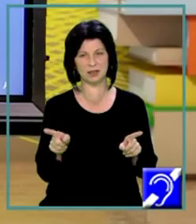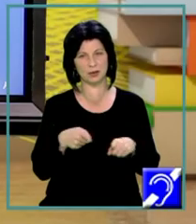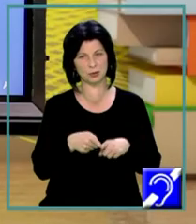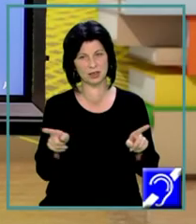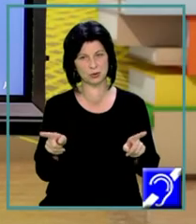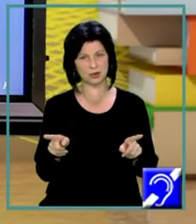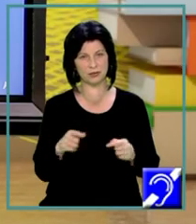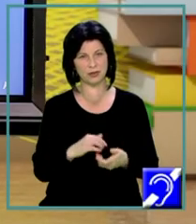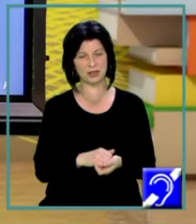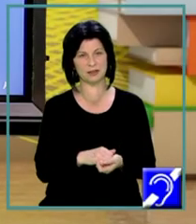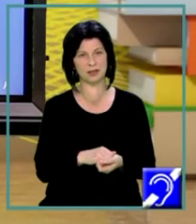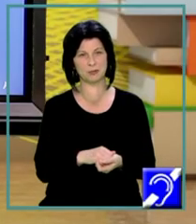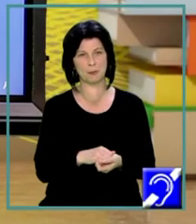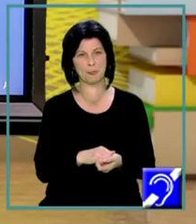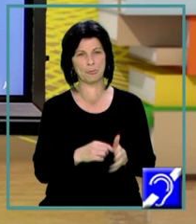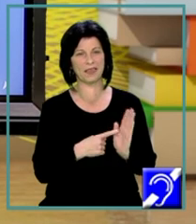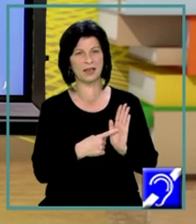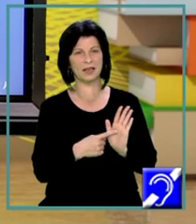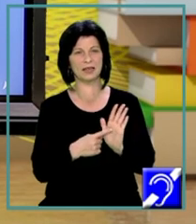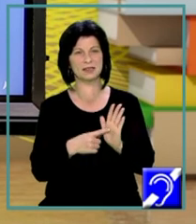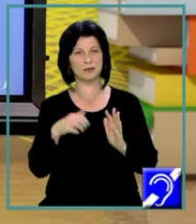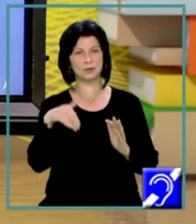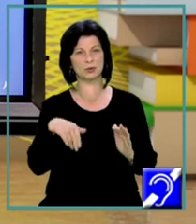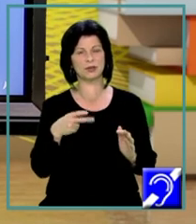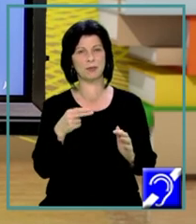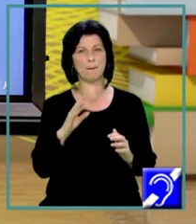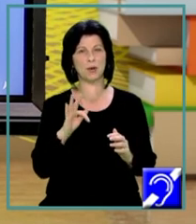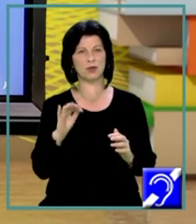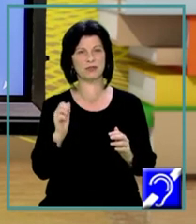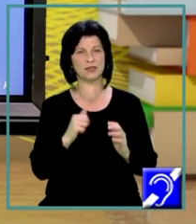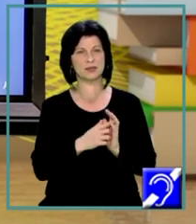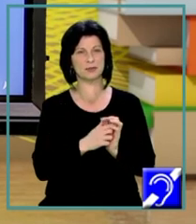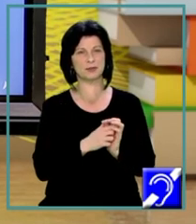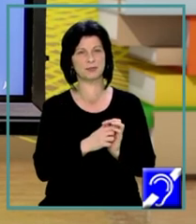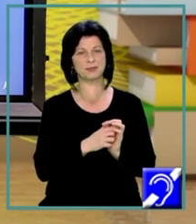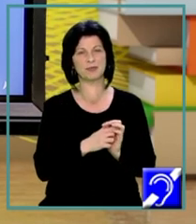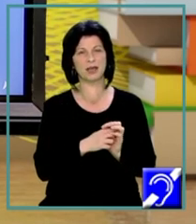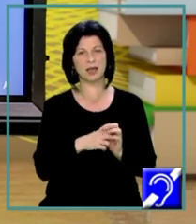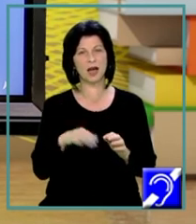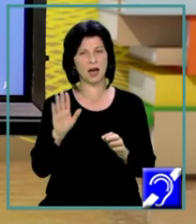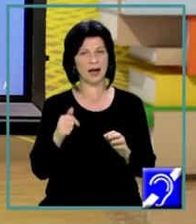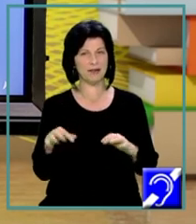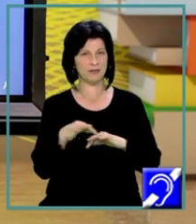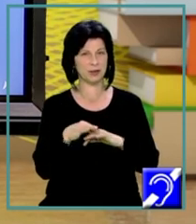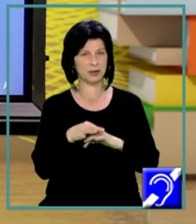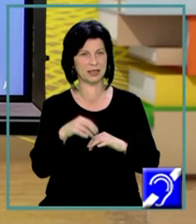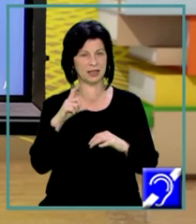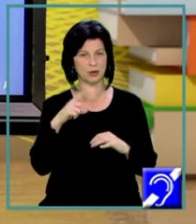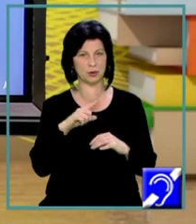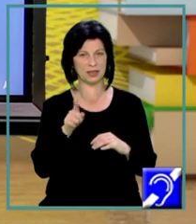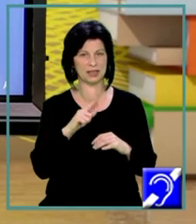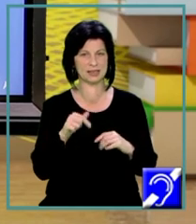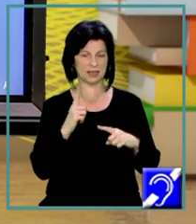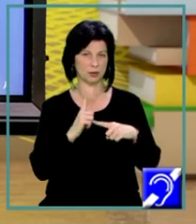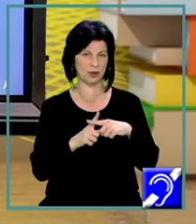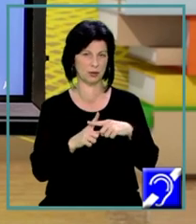injectiva exemplu de morfism de la inelul z cu adunarea și mulți rea spre inelul zn al